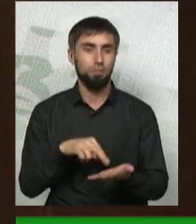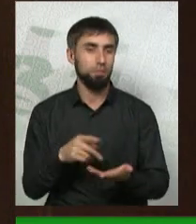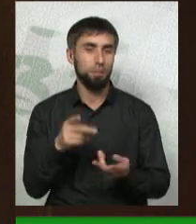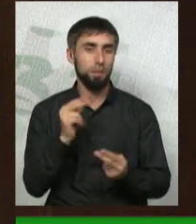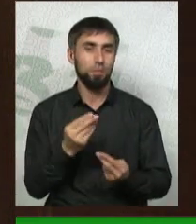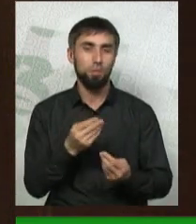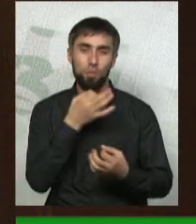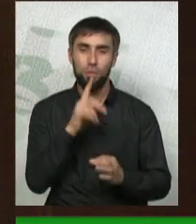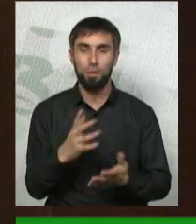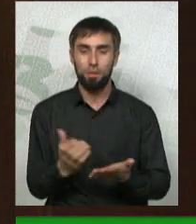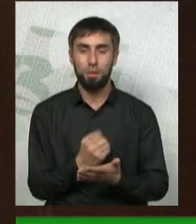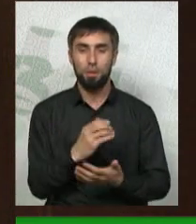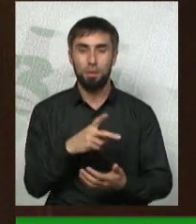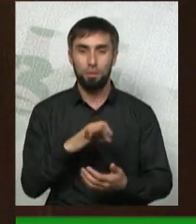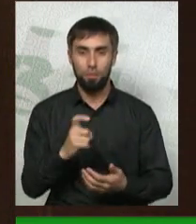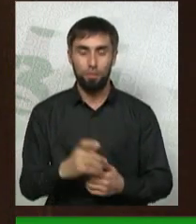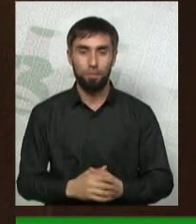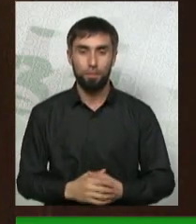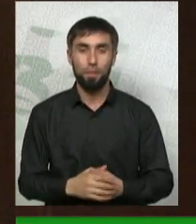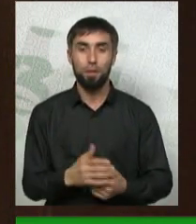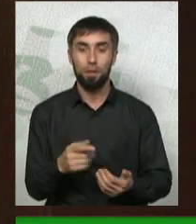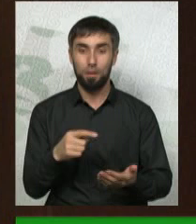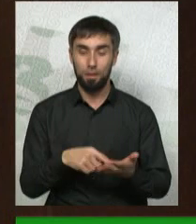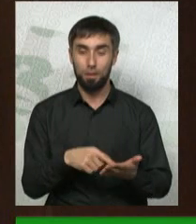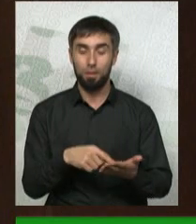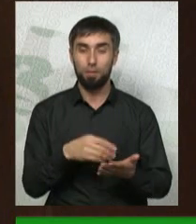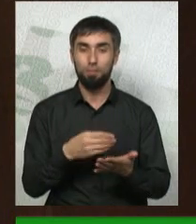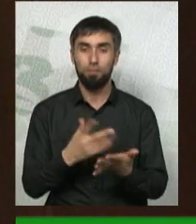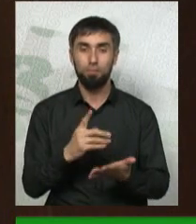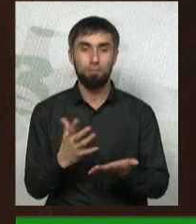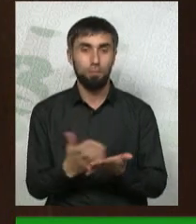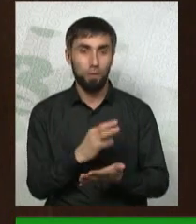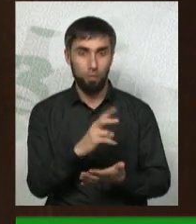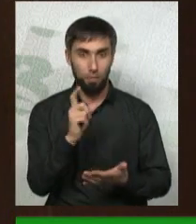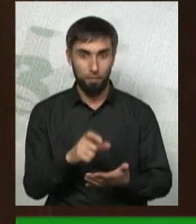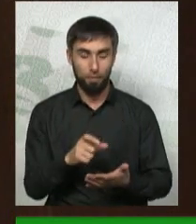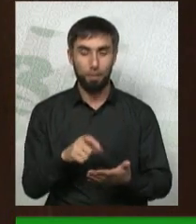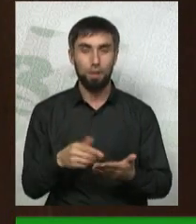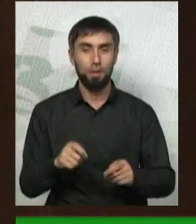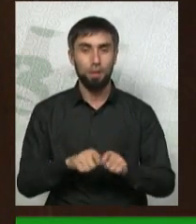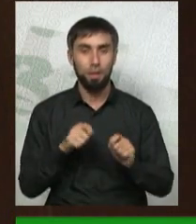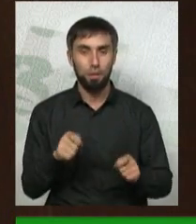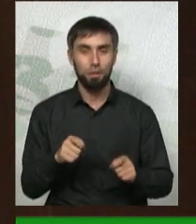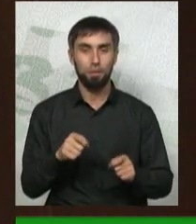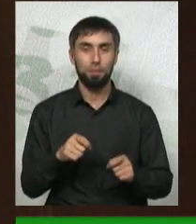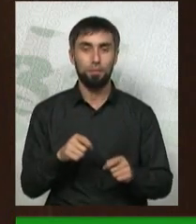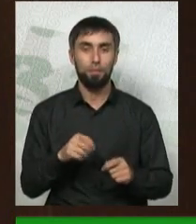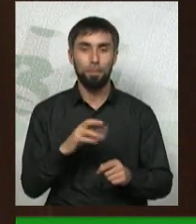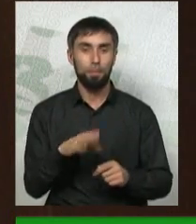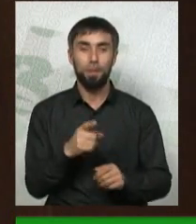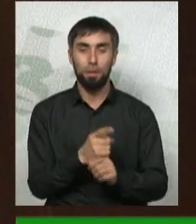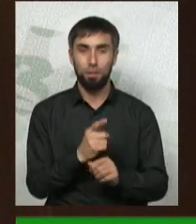вот, в частности в склепах, изъятие этих ценностей, раскрытие объектов